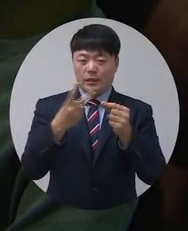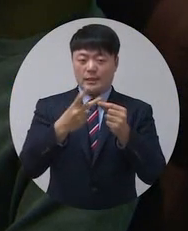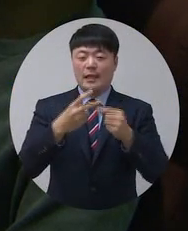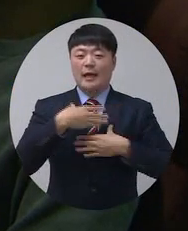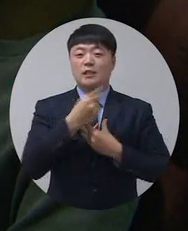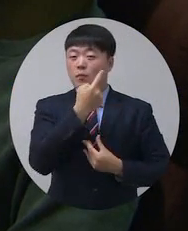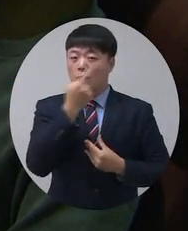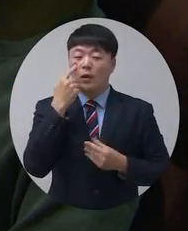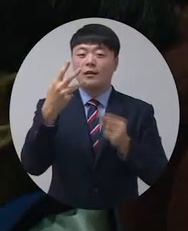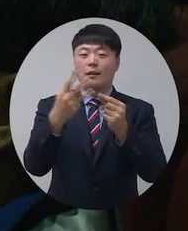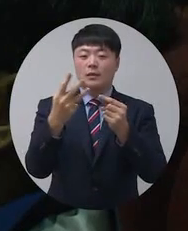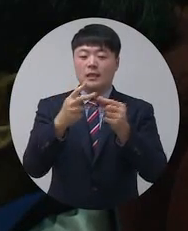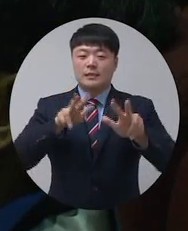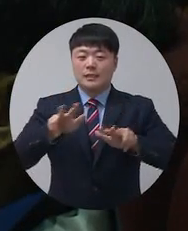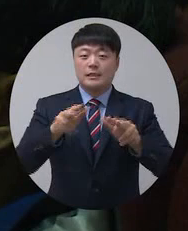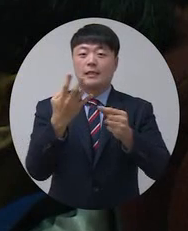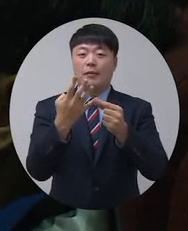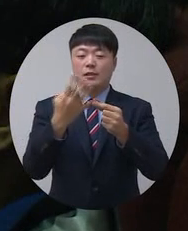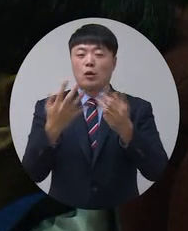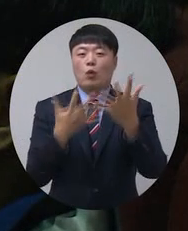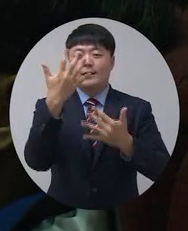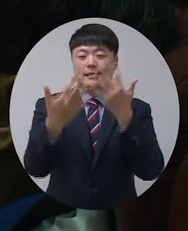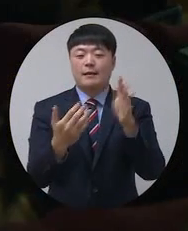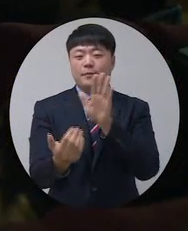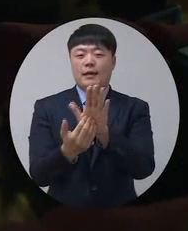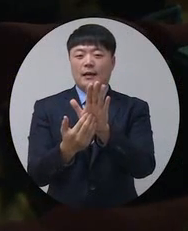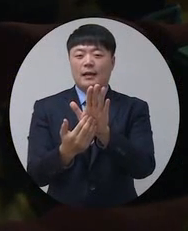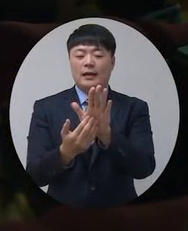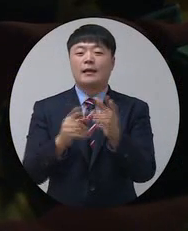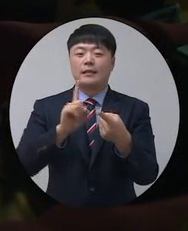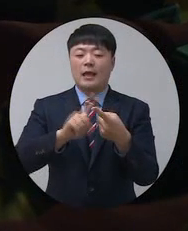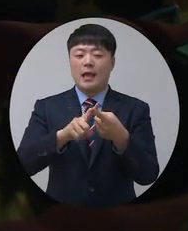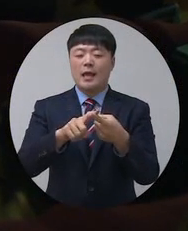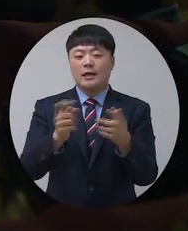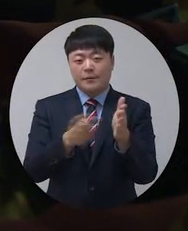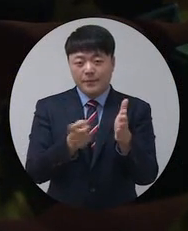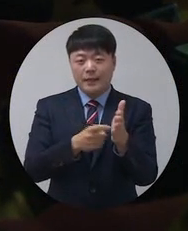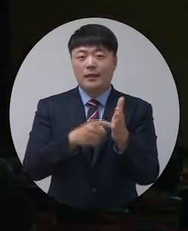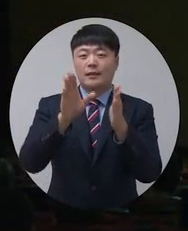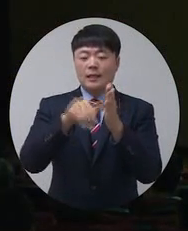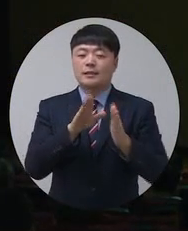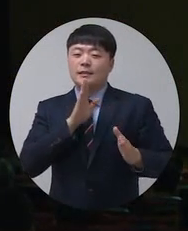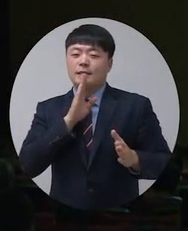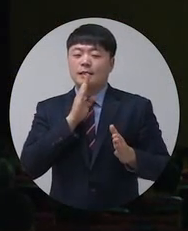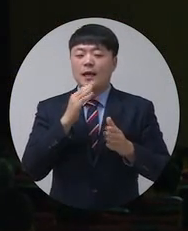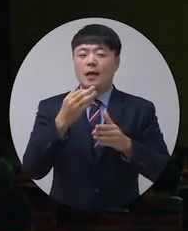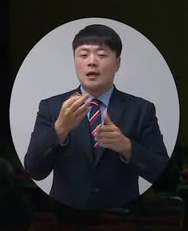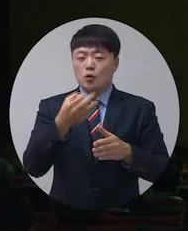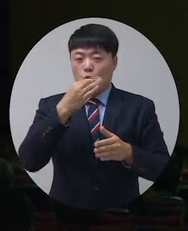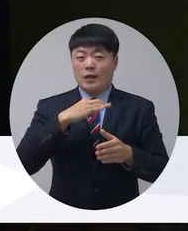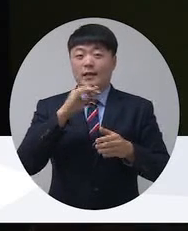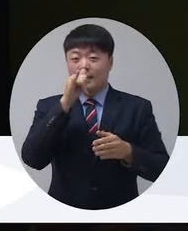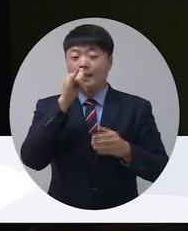대비, 4교시 화재 예방 교육으로 각종 재난과 민방위 사태에 대비해 실질적인 도움이 될 수 있도록